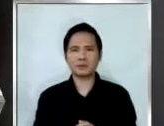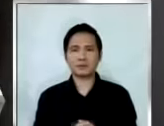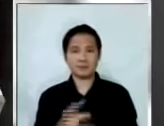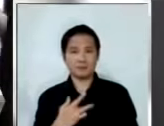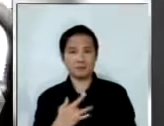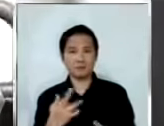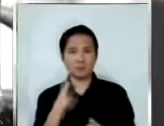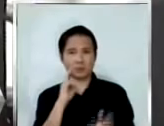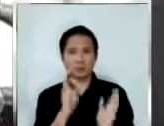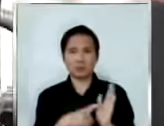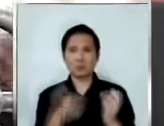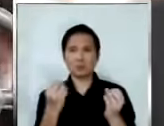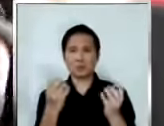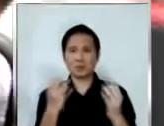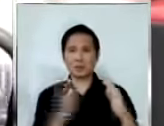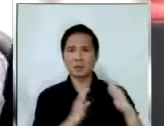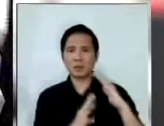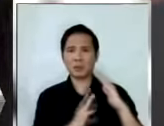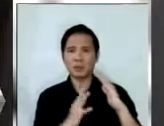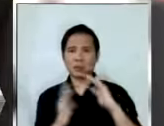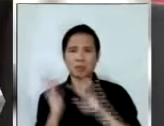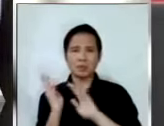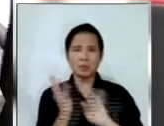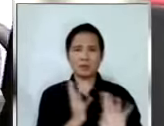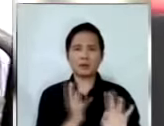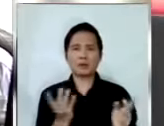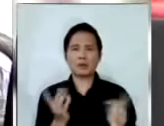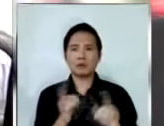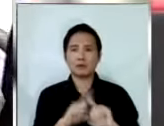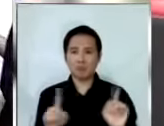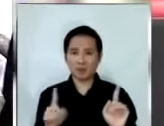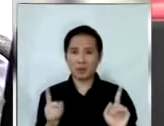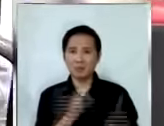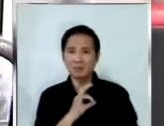raw agad masasabing lumaki na rin ang kanilang kita. Mga